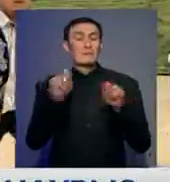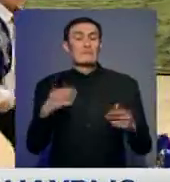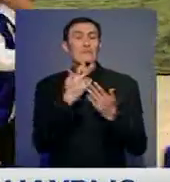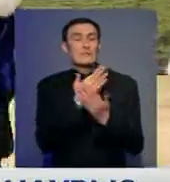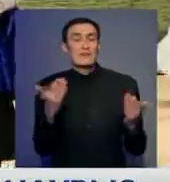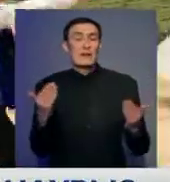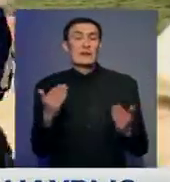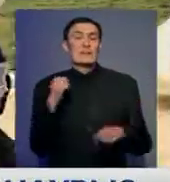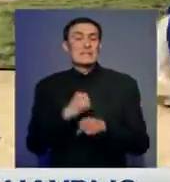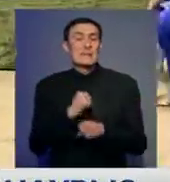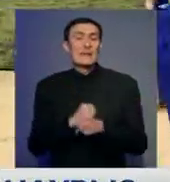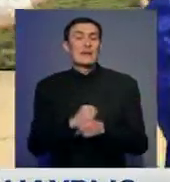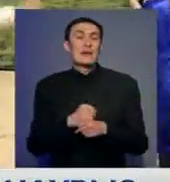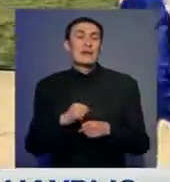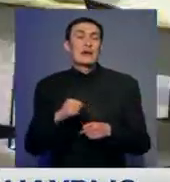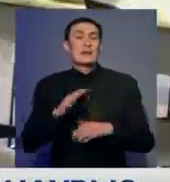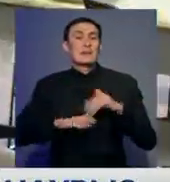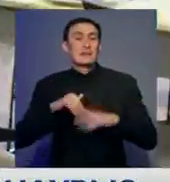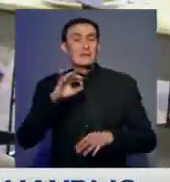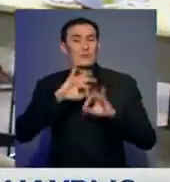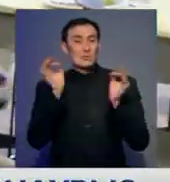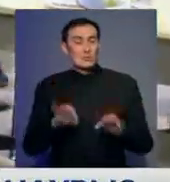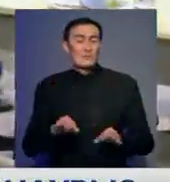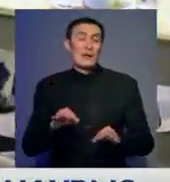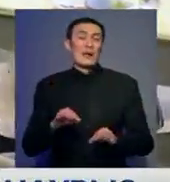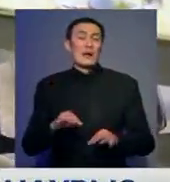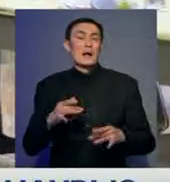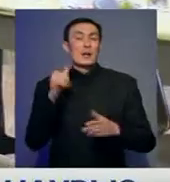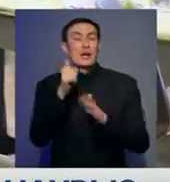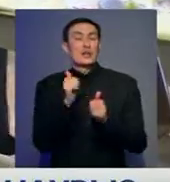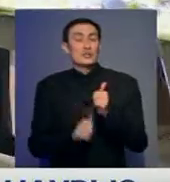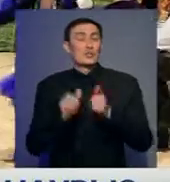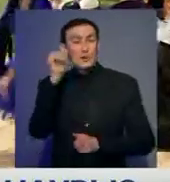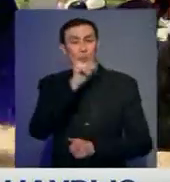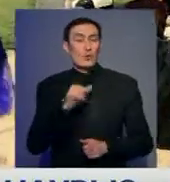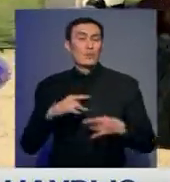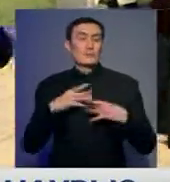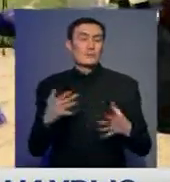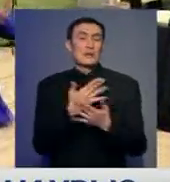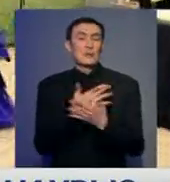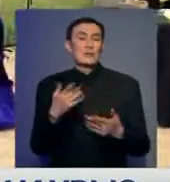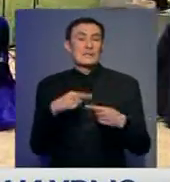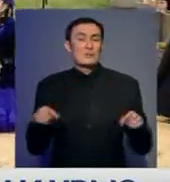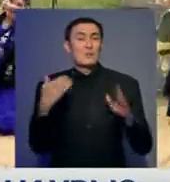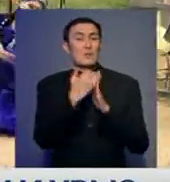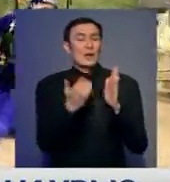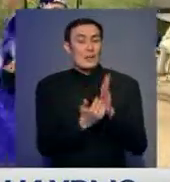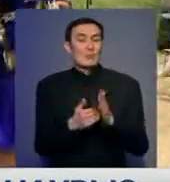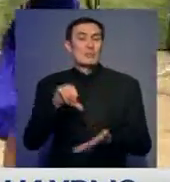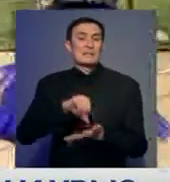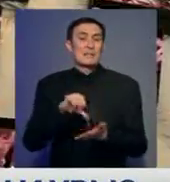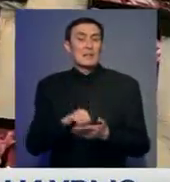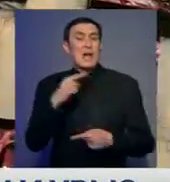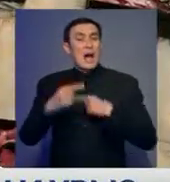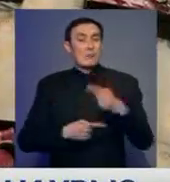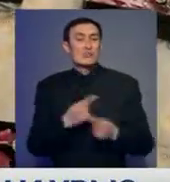выставка изделий декоративно-прикладного искусства. Каждый год организаторы празднования Наурыза в США готовят разнообразную программу, где представлены